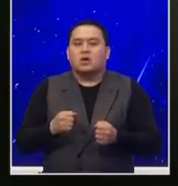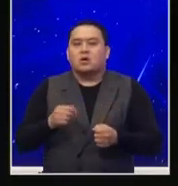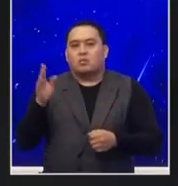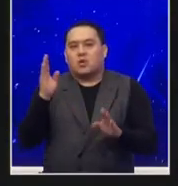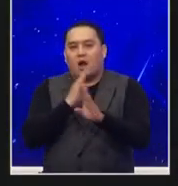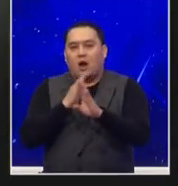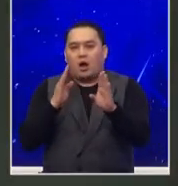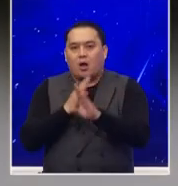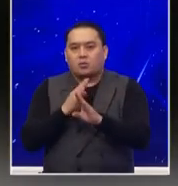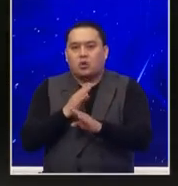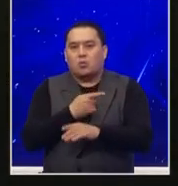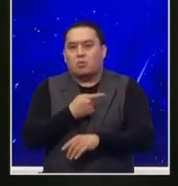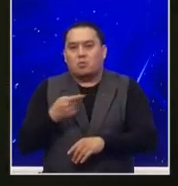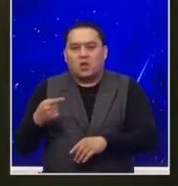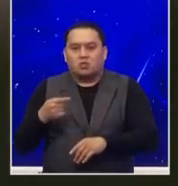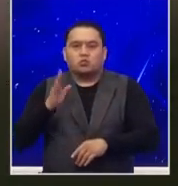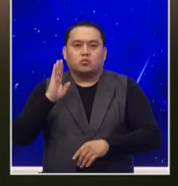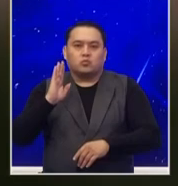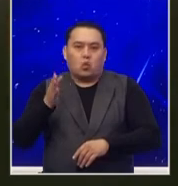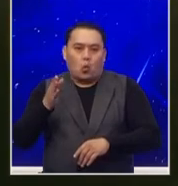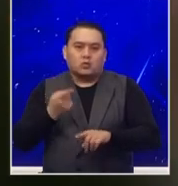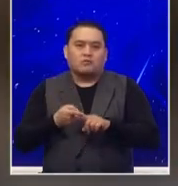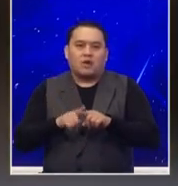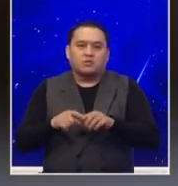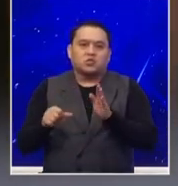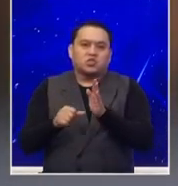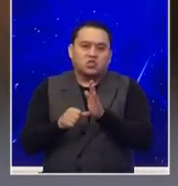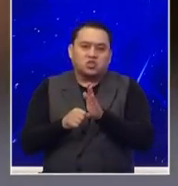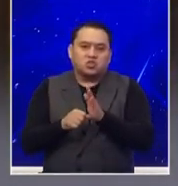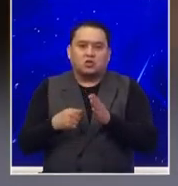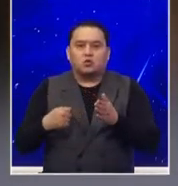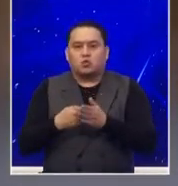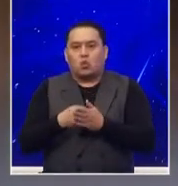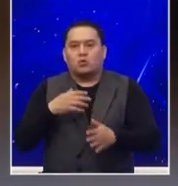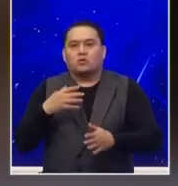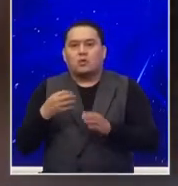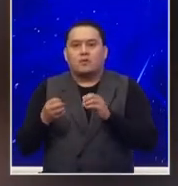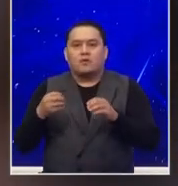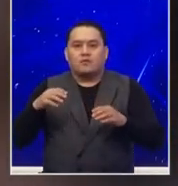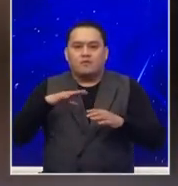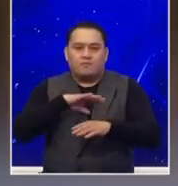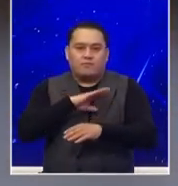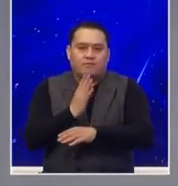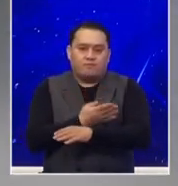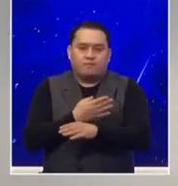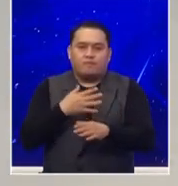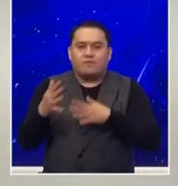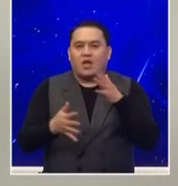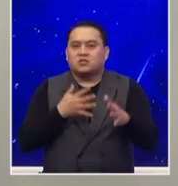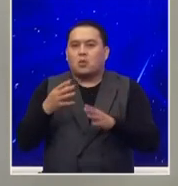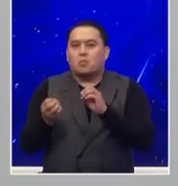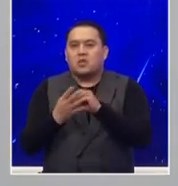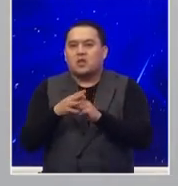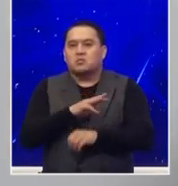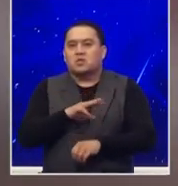синоптики прогнозируют в Сочи ухудшение погоды. Температура воздуха может опуститься до -6, а ветер усилится до 15 метров